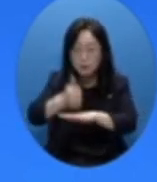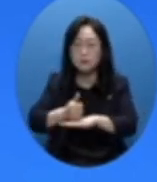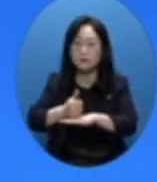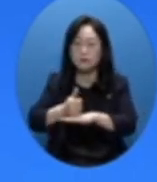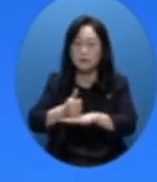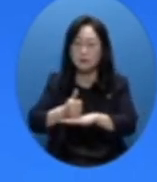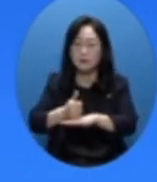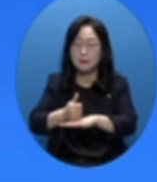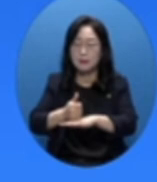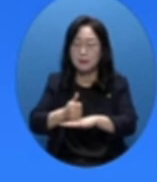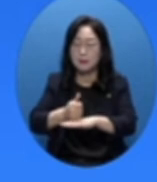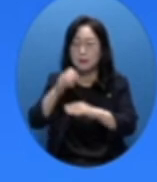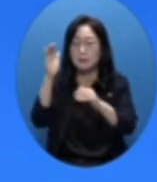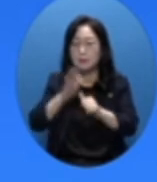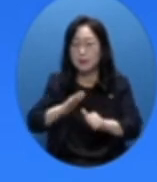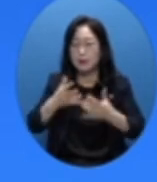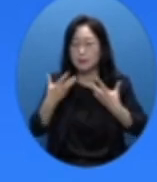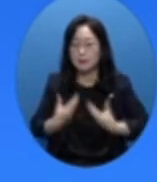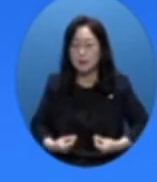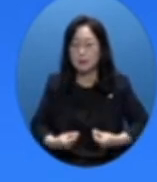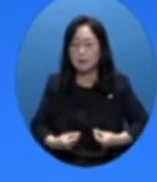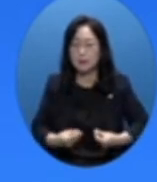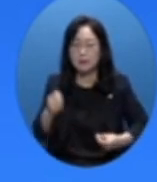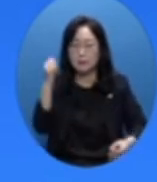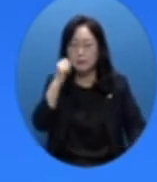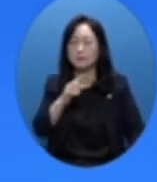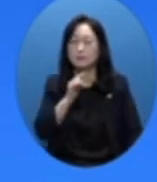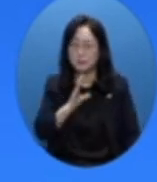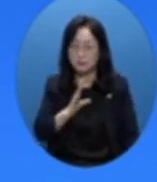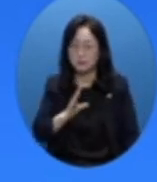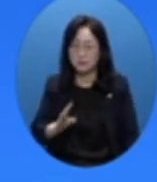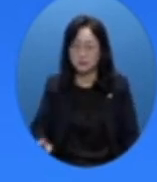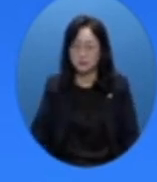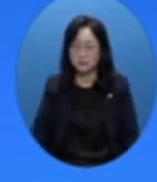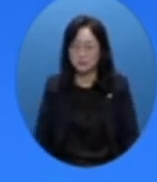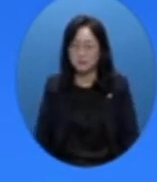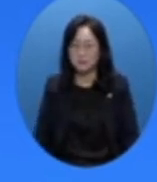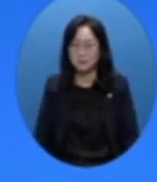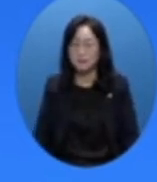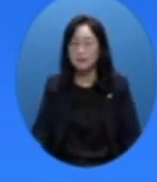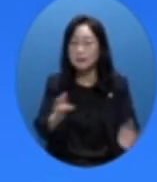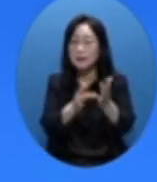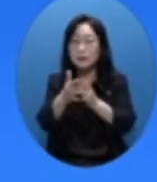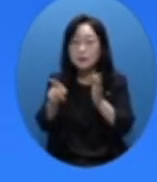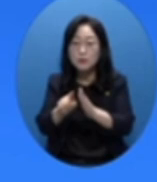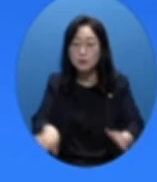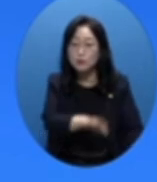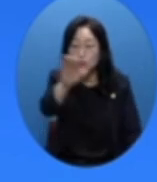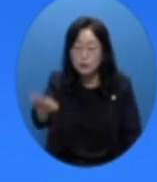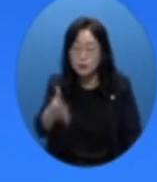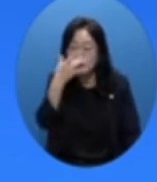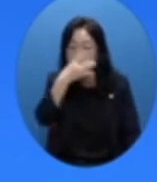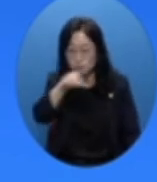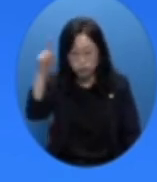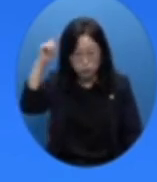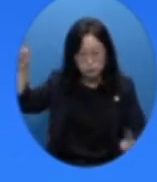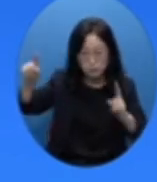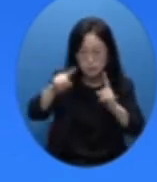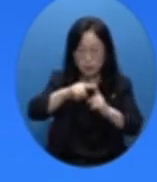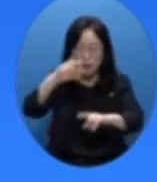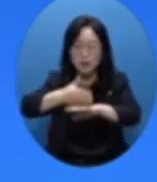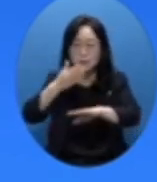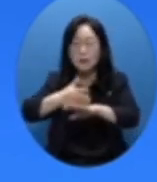실패와 좌절의 인생을 살게 되는 것입니다 위 수비드 우리는 절대 긍정 절대 감사해 눈으로 세상을